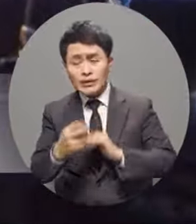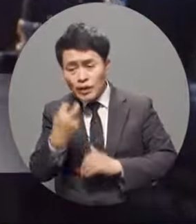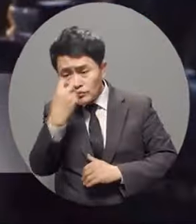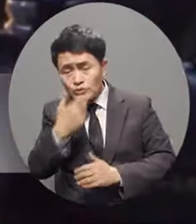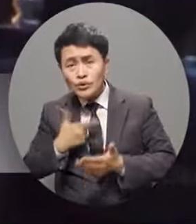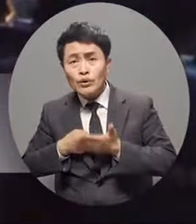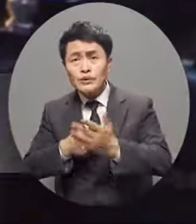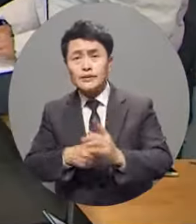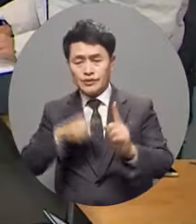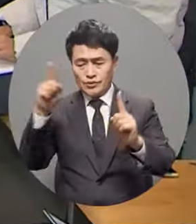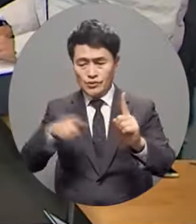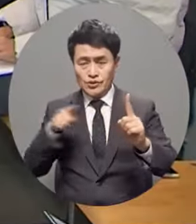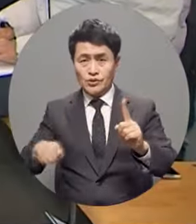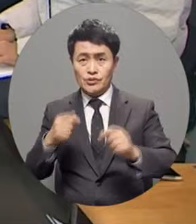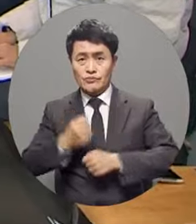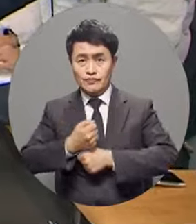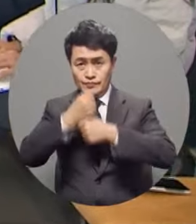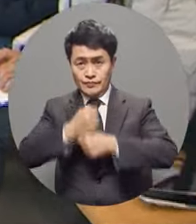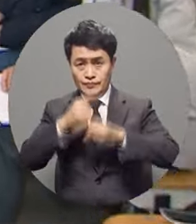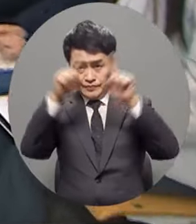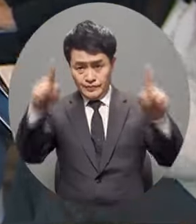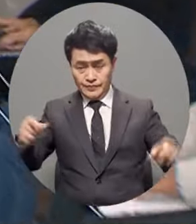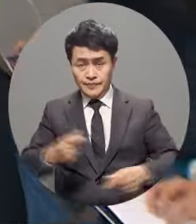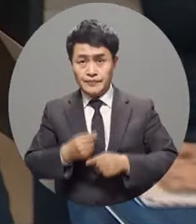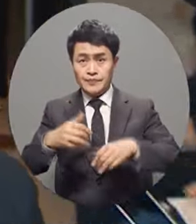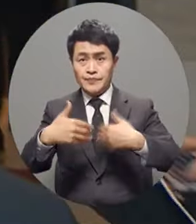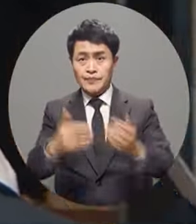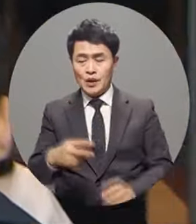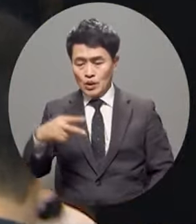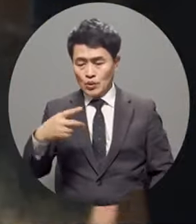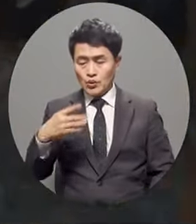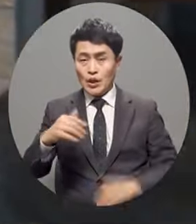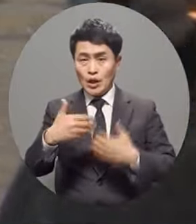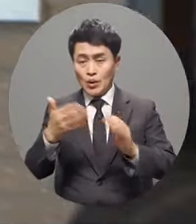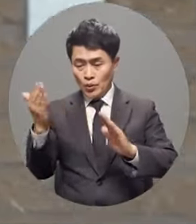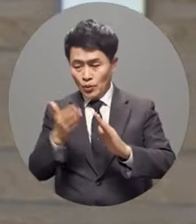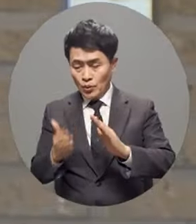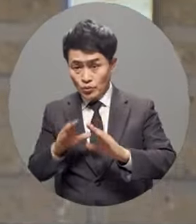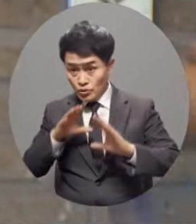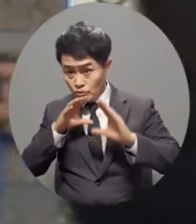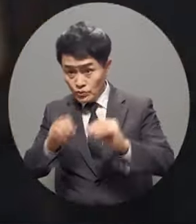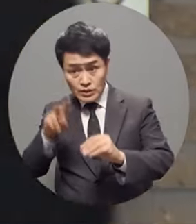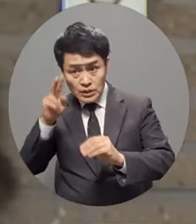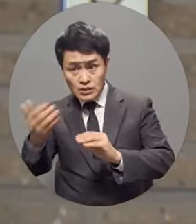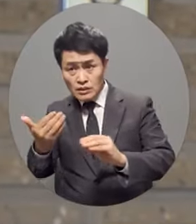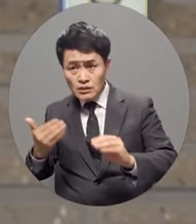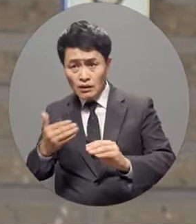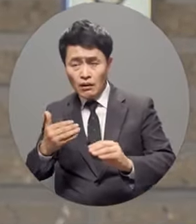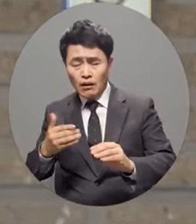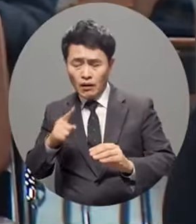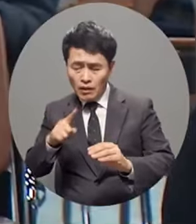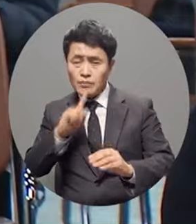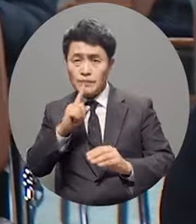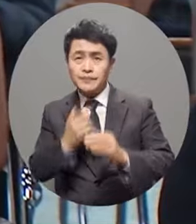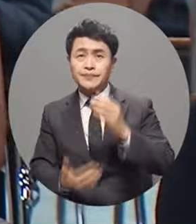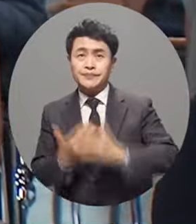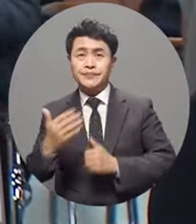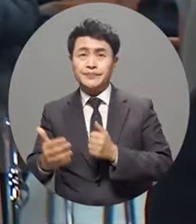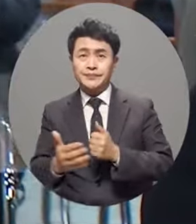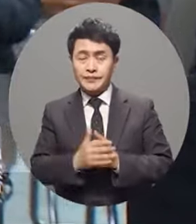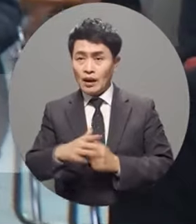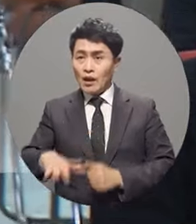시위를 이어갔습니다. 진통 끝에 결론이 난 도태우 후보의 공천 취소는 이튿날에도 여진이 계속됐습니다.